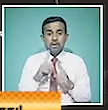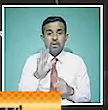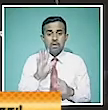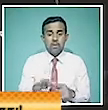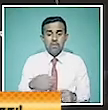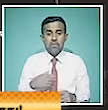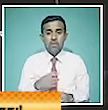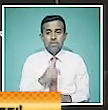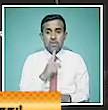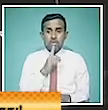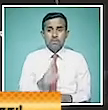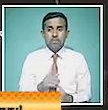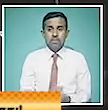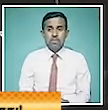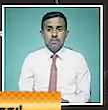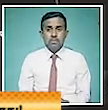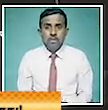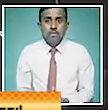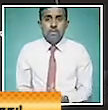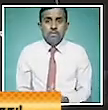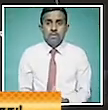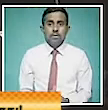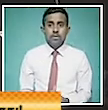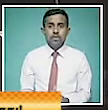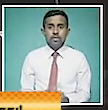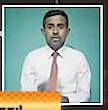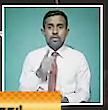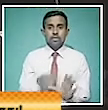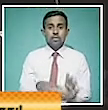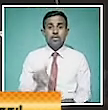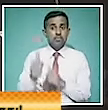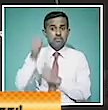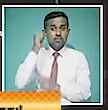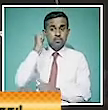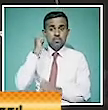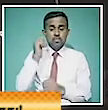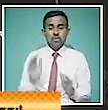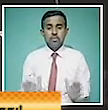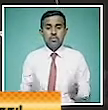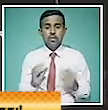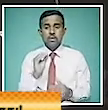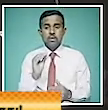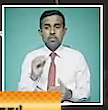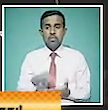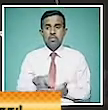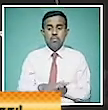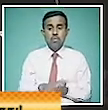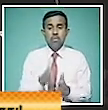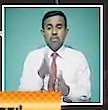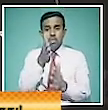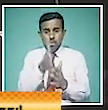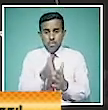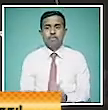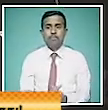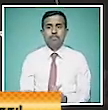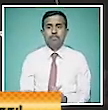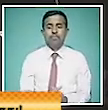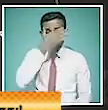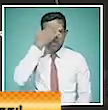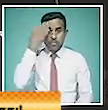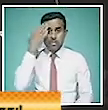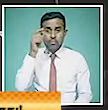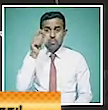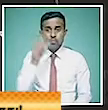சபைகள் 100 ஆண்டுகளுக்கு முன்பு இருந்ததென்றால் அவர்களுக்கான பவுண்டரி அங்கே இருக்கிறது. அதுதான் உண்மையாக தமிழர்களுக்கும் தேவையான ஒரு விடயம்.